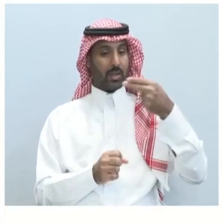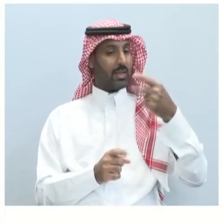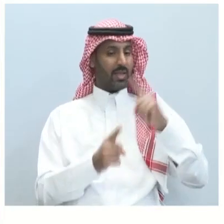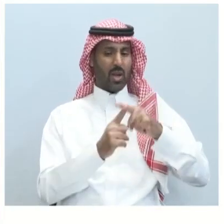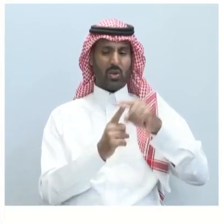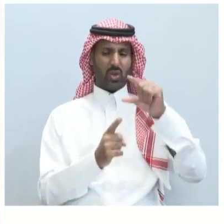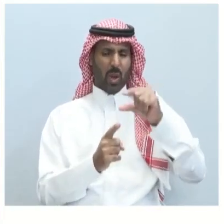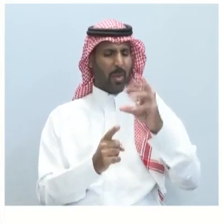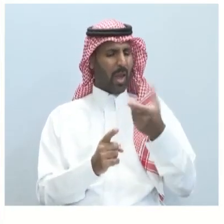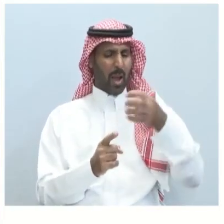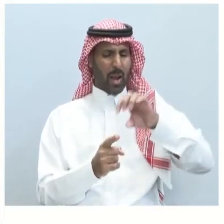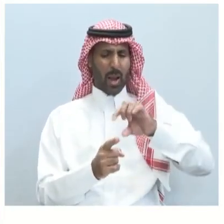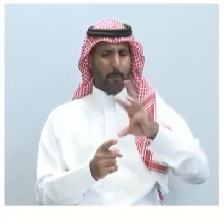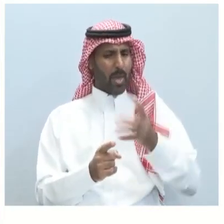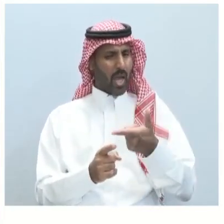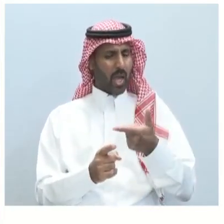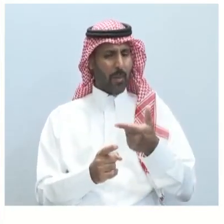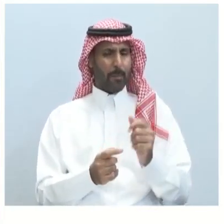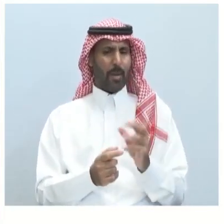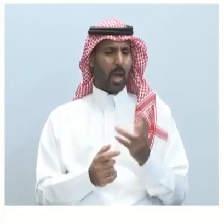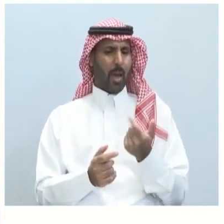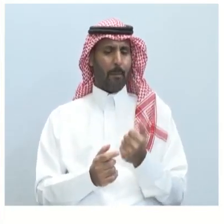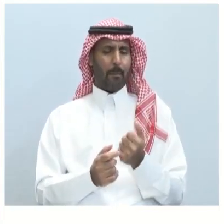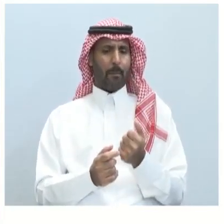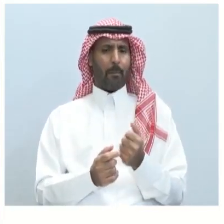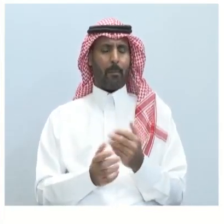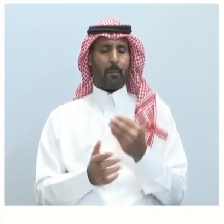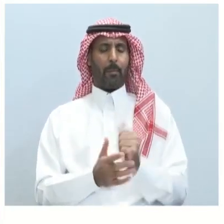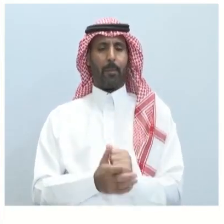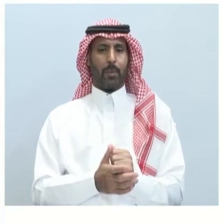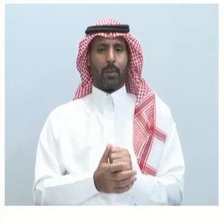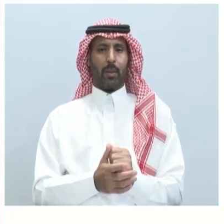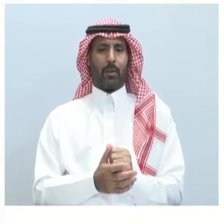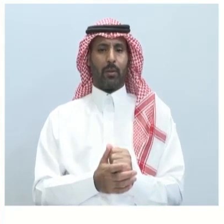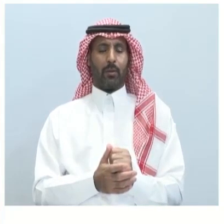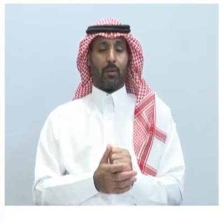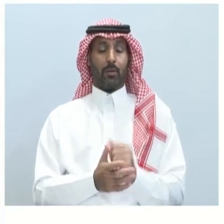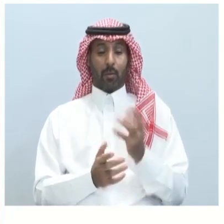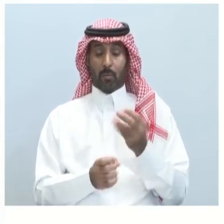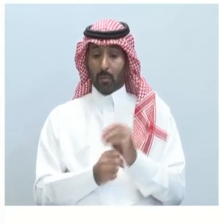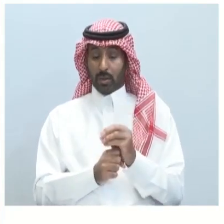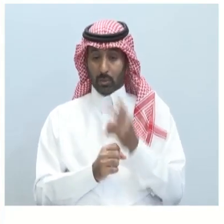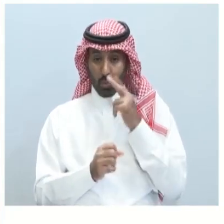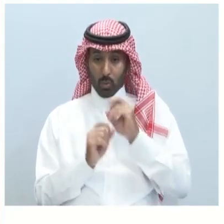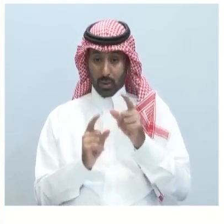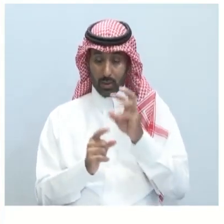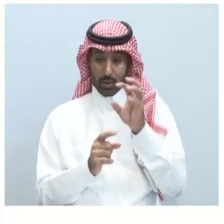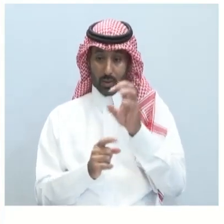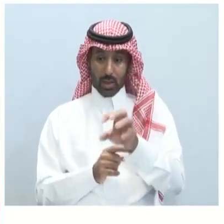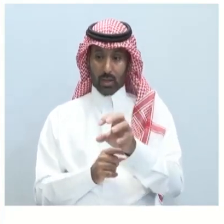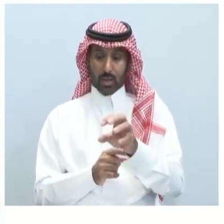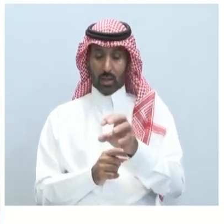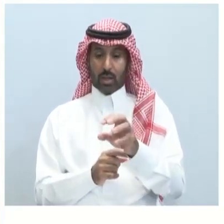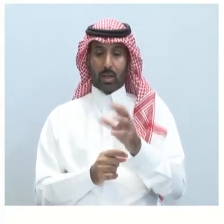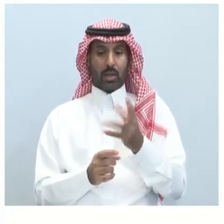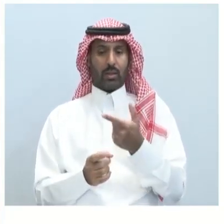او تركيز الهيدروكسيد فاستخدم القيمه هذه لكن اذا معطيني التركيز ويبغى البي اتش